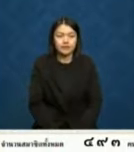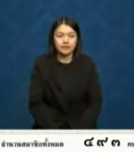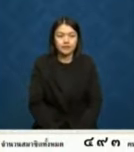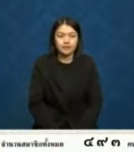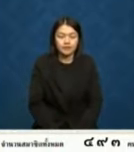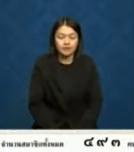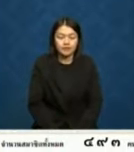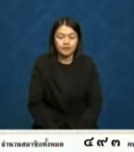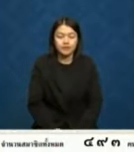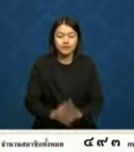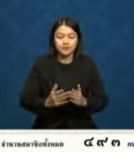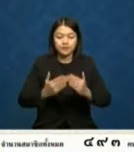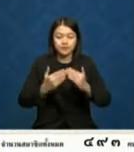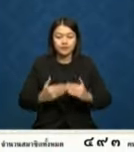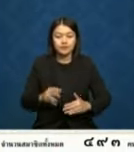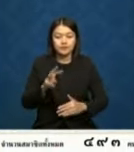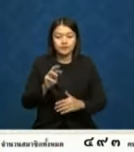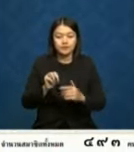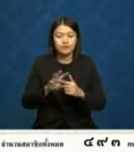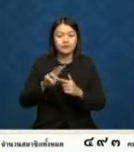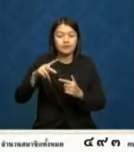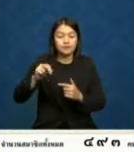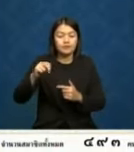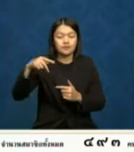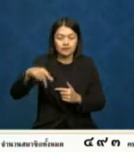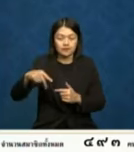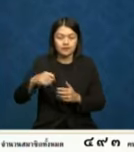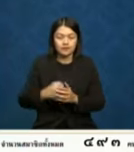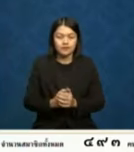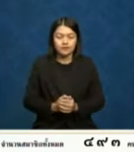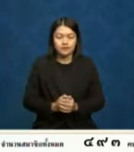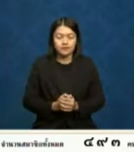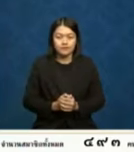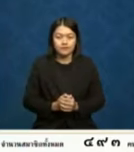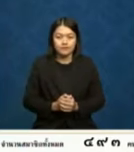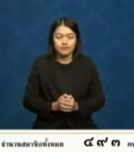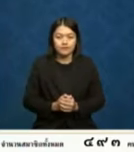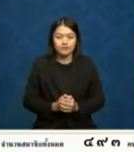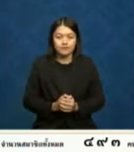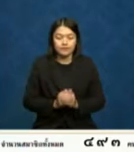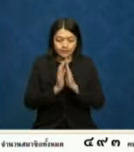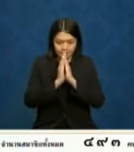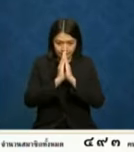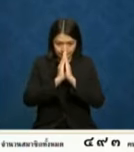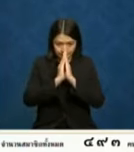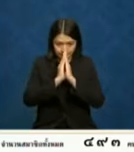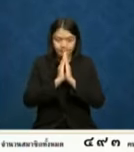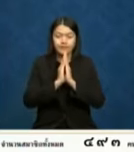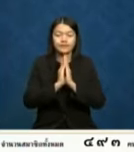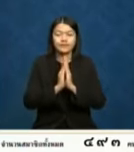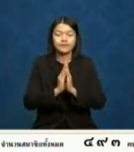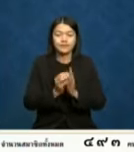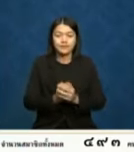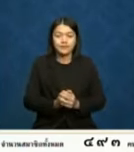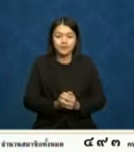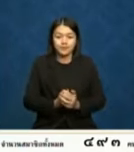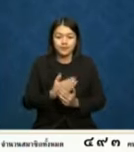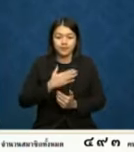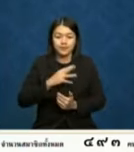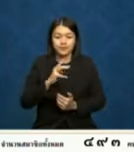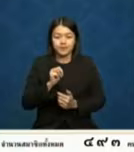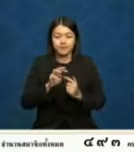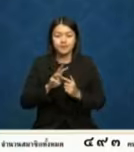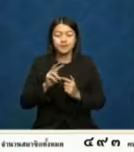ครับต่อไปขอเชิญคุณมนพกรีภูวดลครับกราบเรียนท่านประธานสภาที่เคารพกระผม